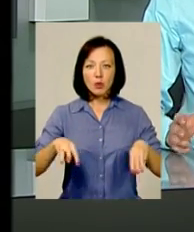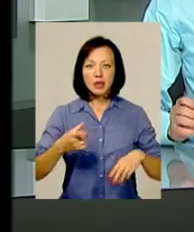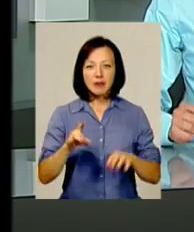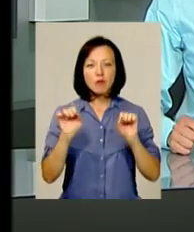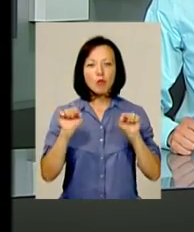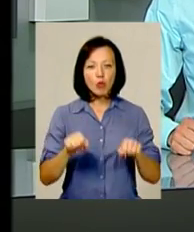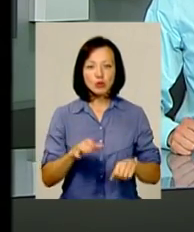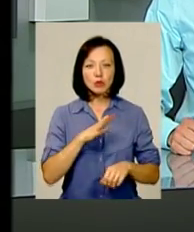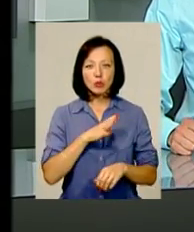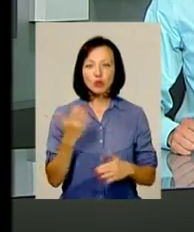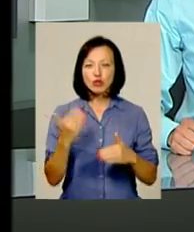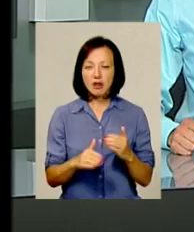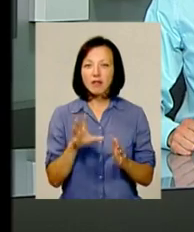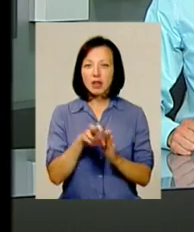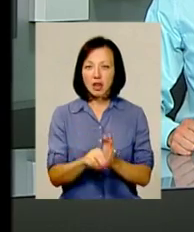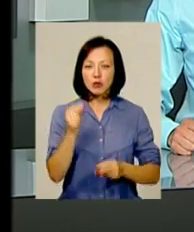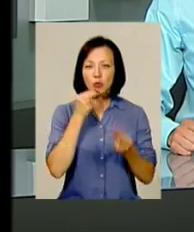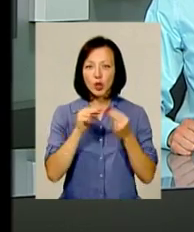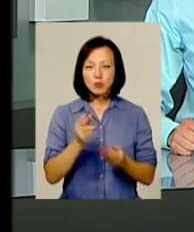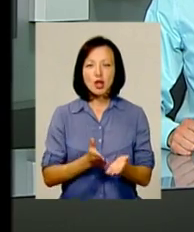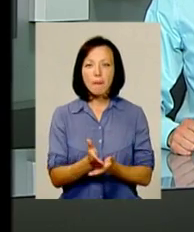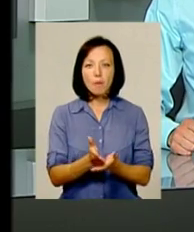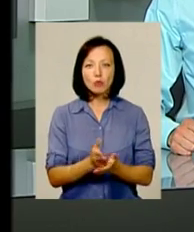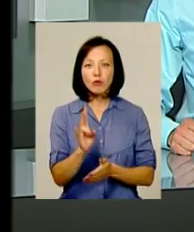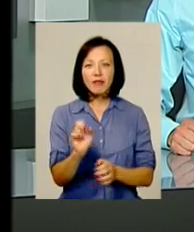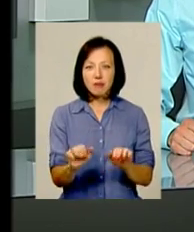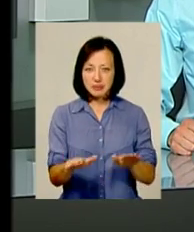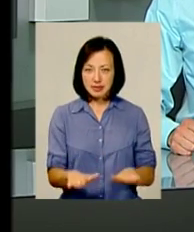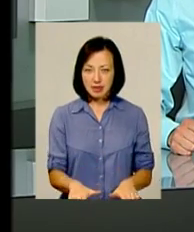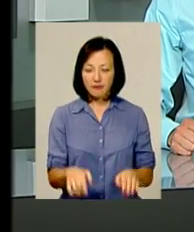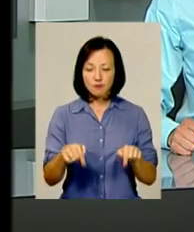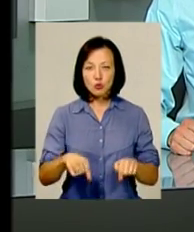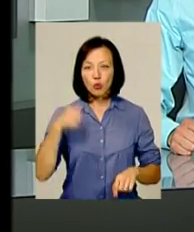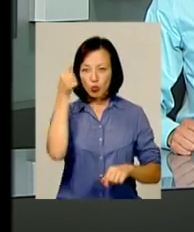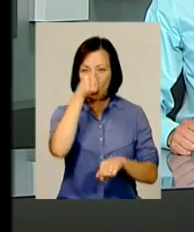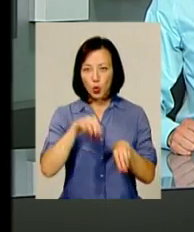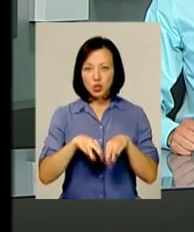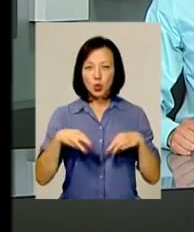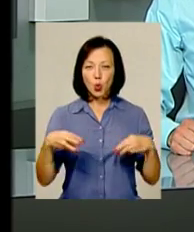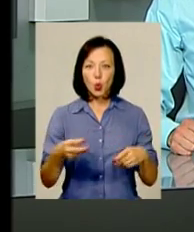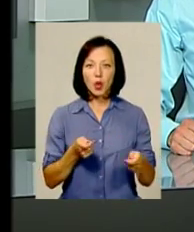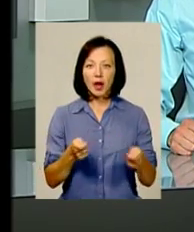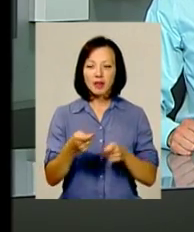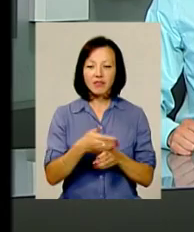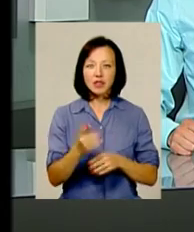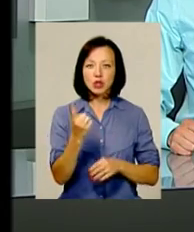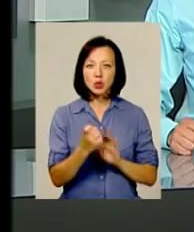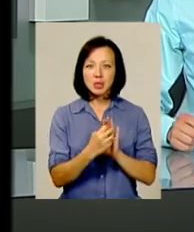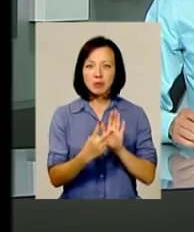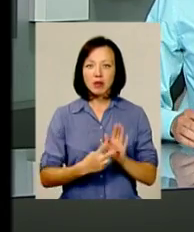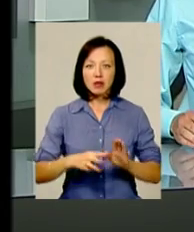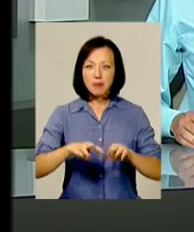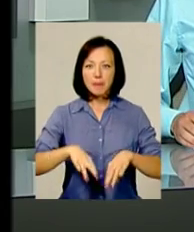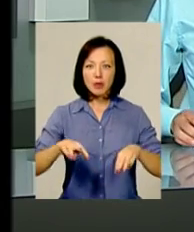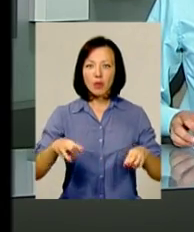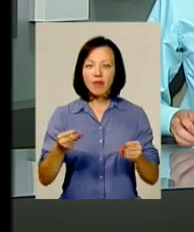які можна було б вже вкладати у поліпшення послуг на місцях. Нагадаю, у цьому році уряд виділив 117 мільйонів на фінансування